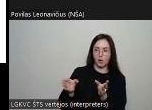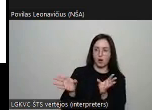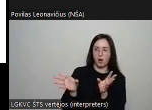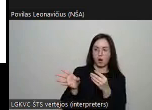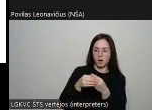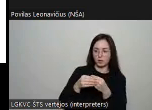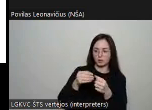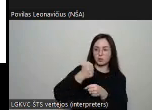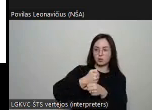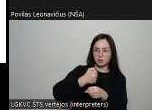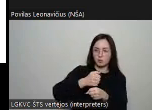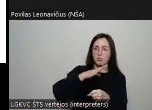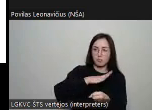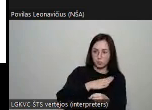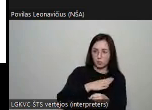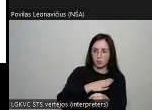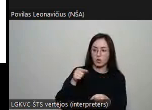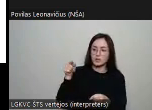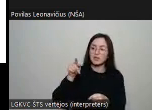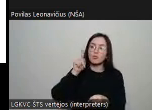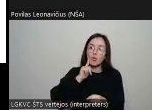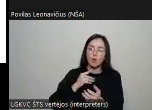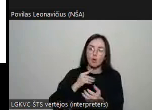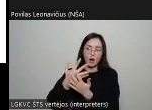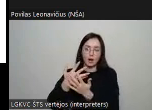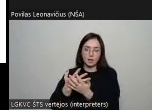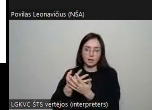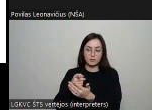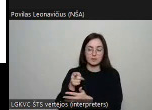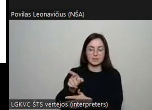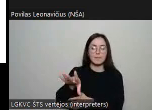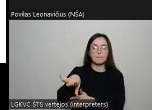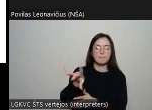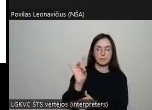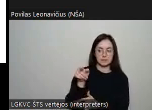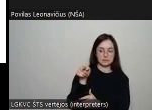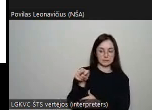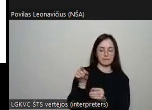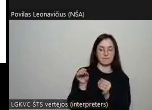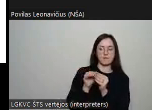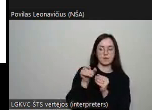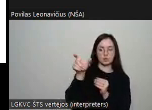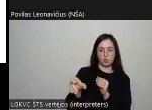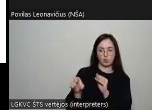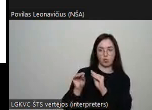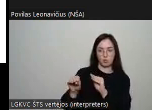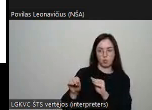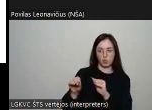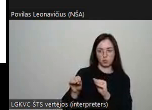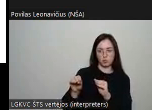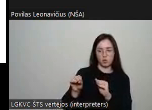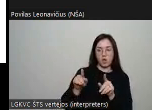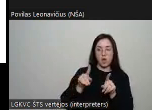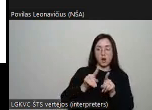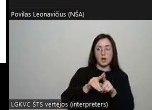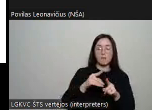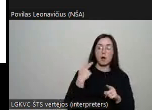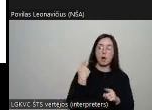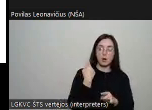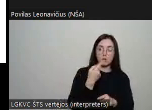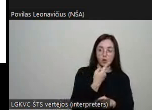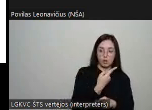Ir aptari, ir tas pamokos tikrai labai įdomias yra. Ir kaip pavyzdį galiu pasakyti su anglų kalbos mokytojais, istorijos